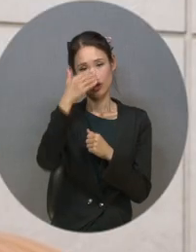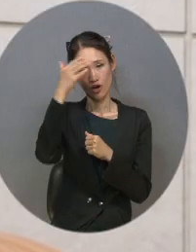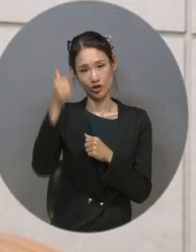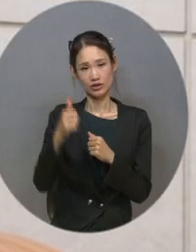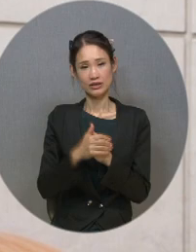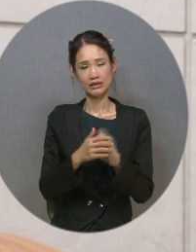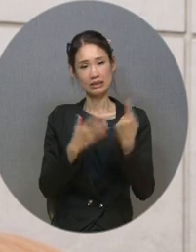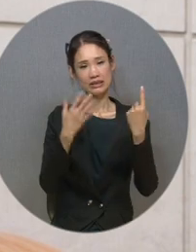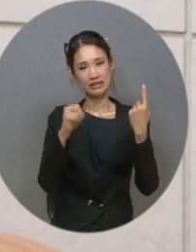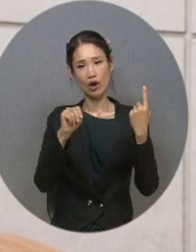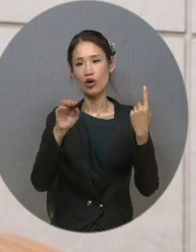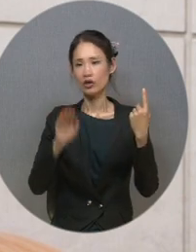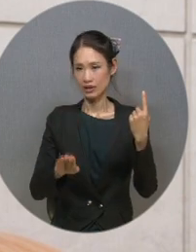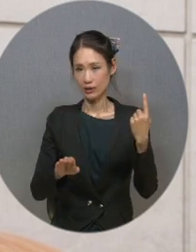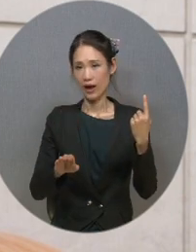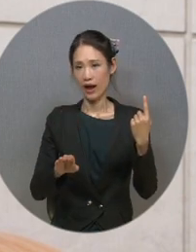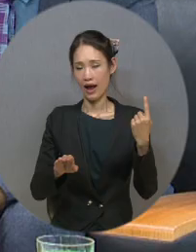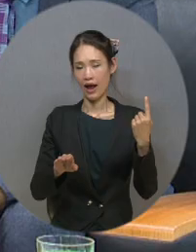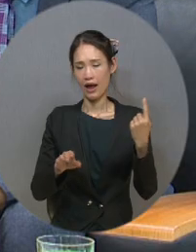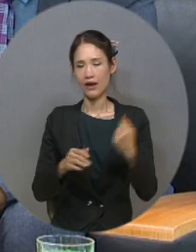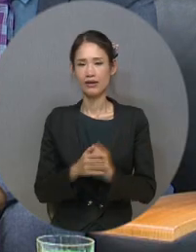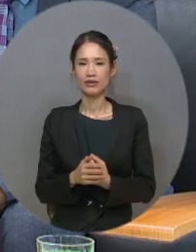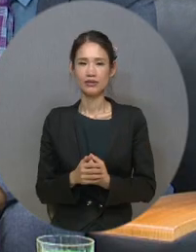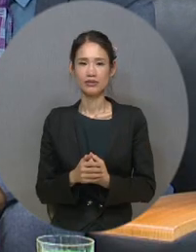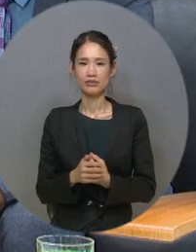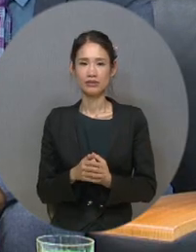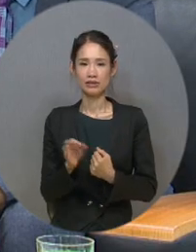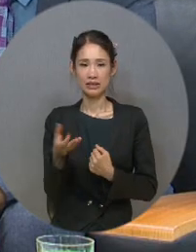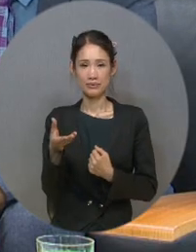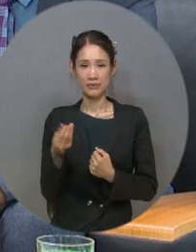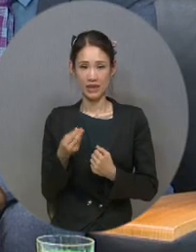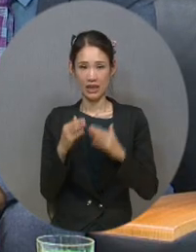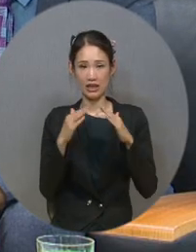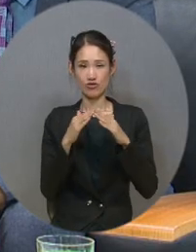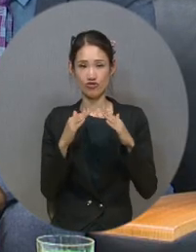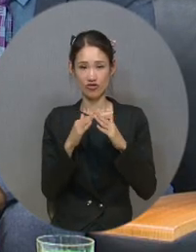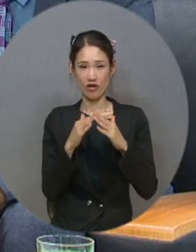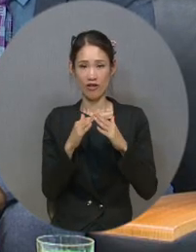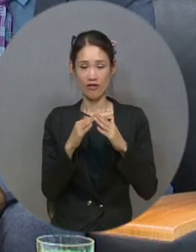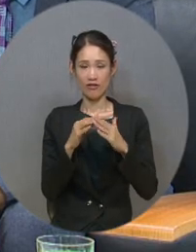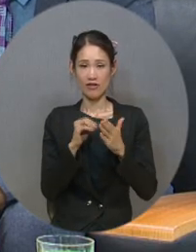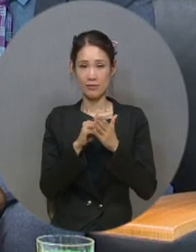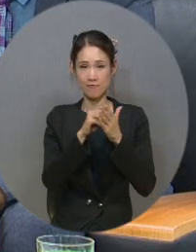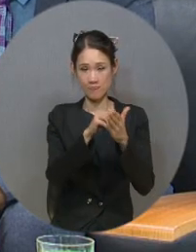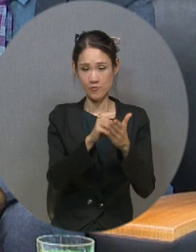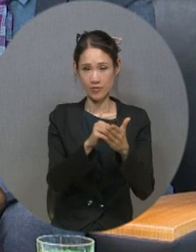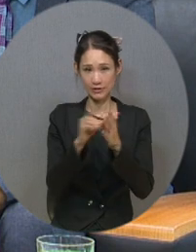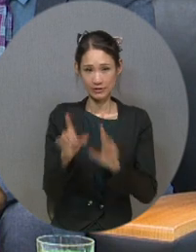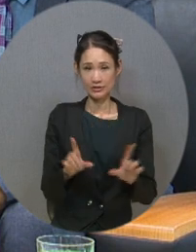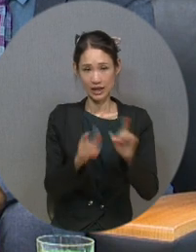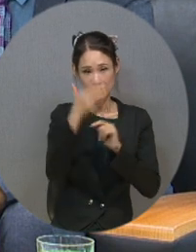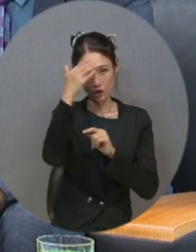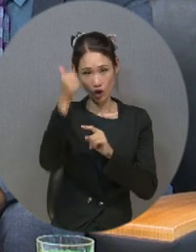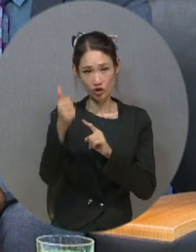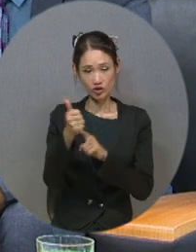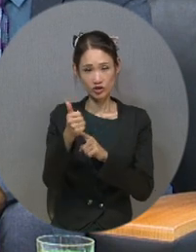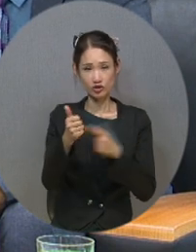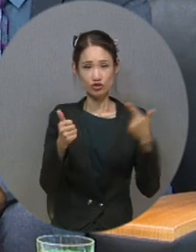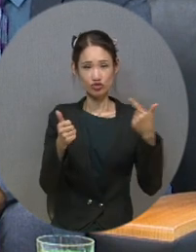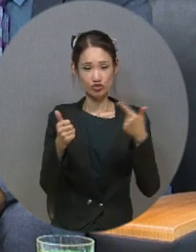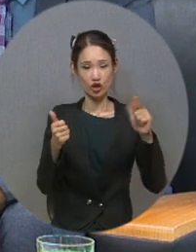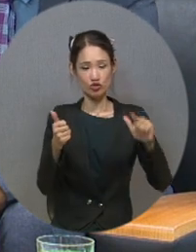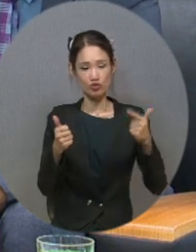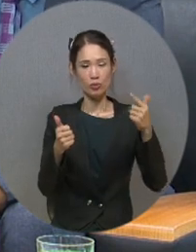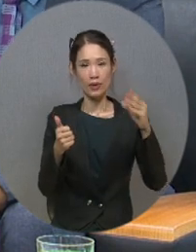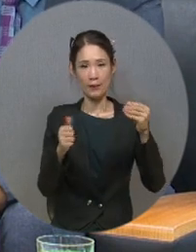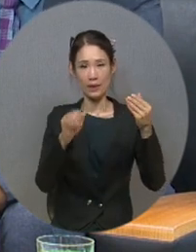청년에게는 1억 원 이하 임대주택에 입주하는 청년들에게는 뭐 6,600만 원 이하의 대출을